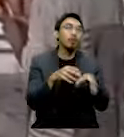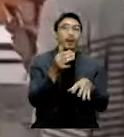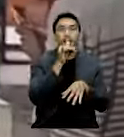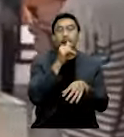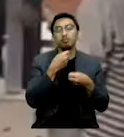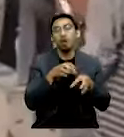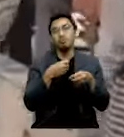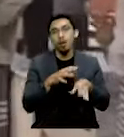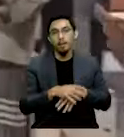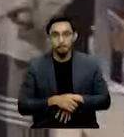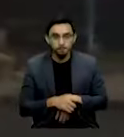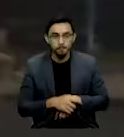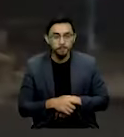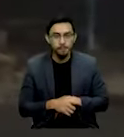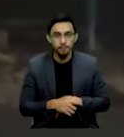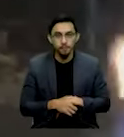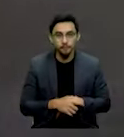terbuka menjual miras.